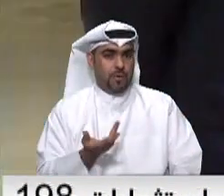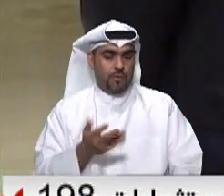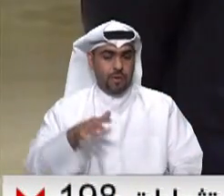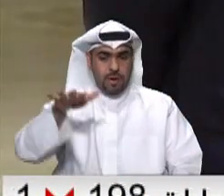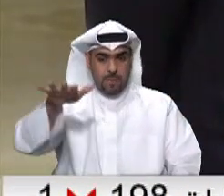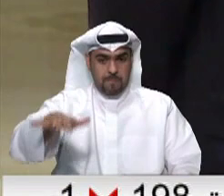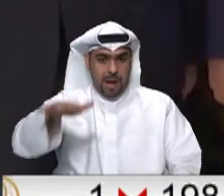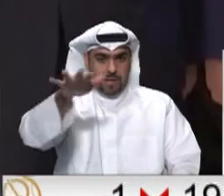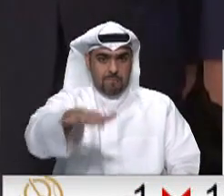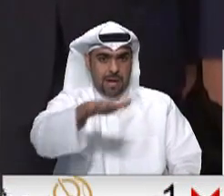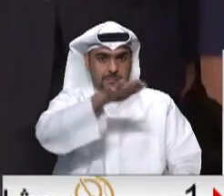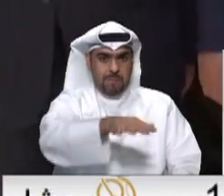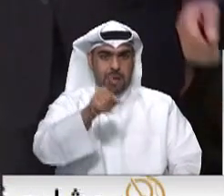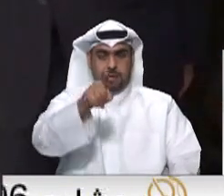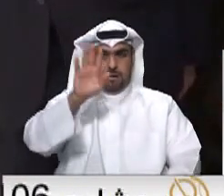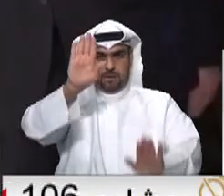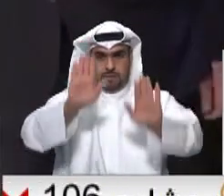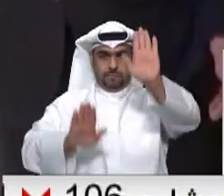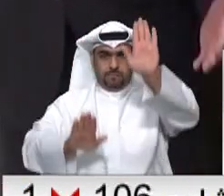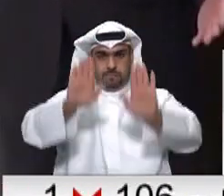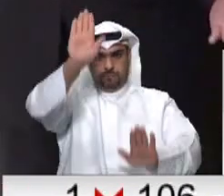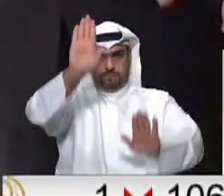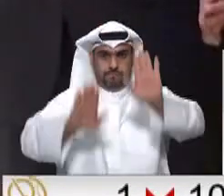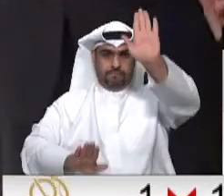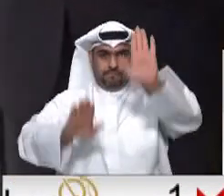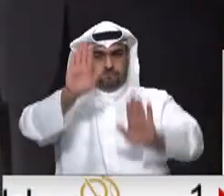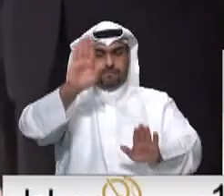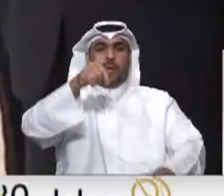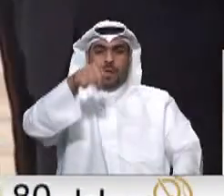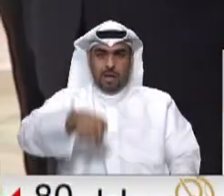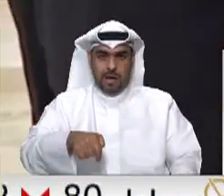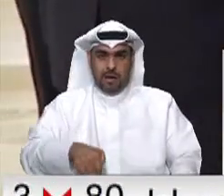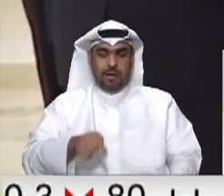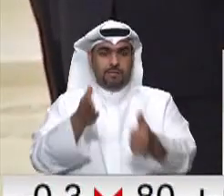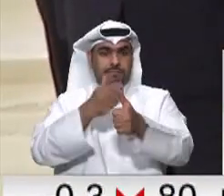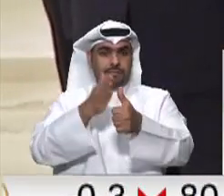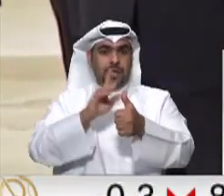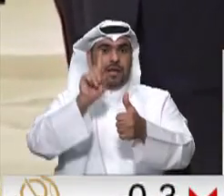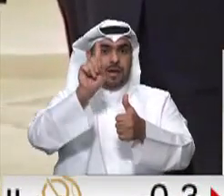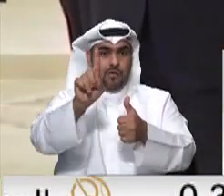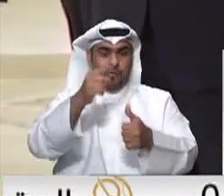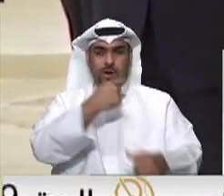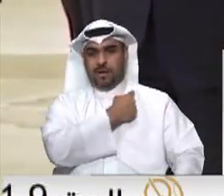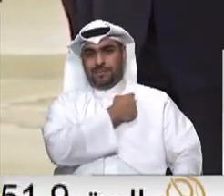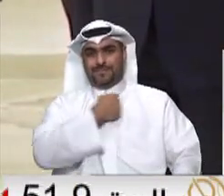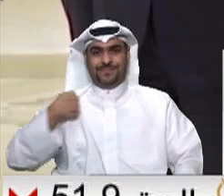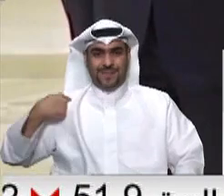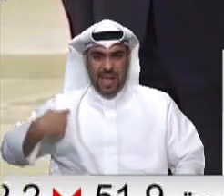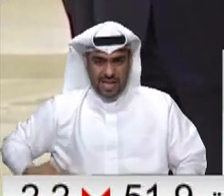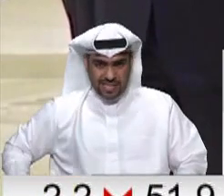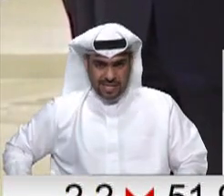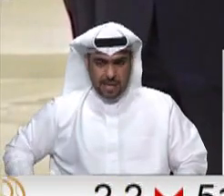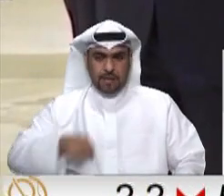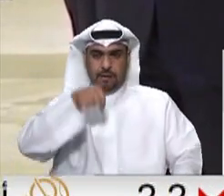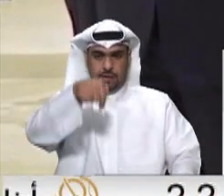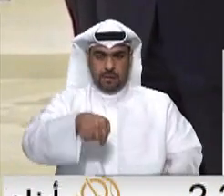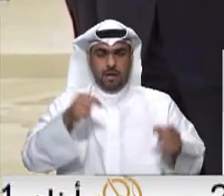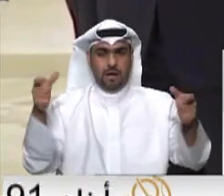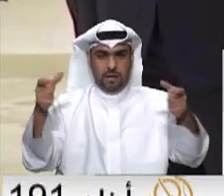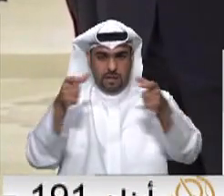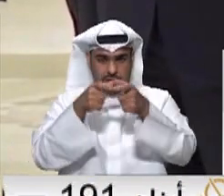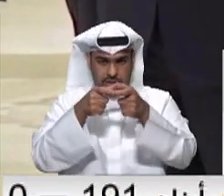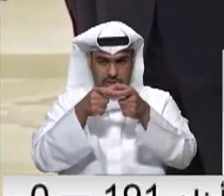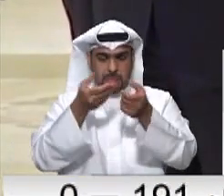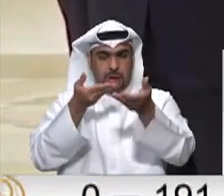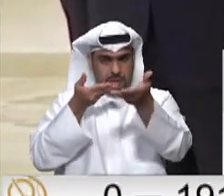الوزارية المكلفة من القمة العربية الإسلامية المشتركة غير العادية إلى وقف فوري لإطلاق النار في غزة خلال زيارتها